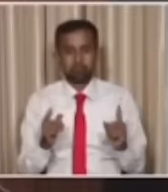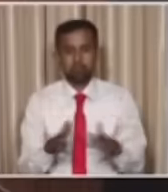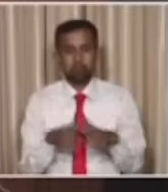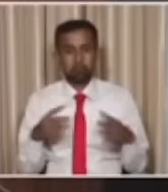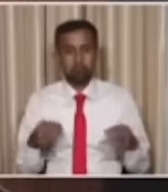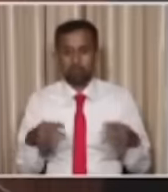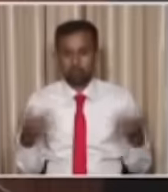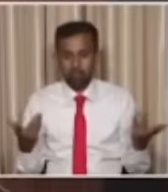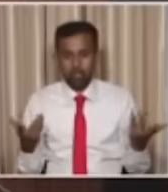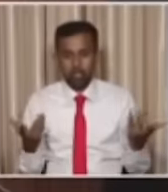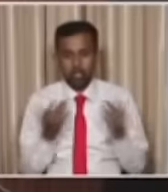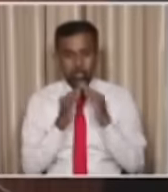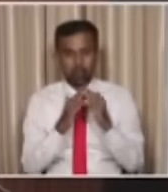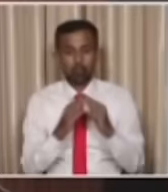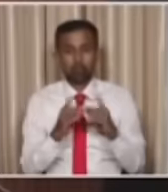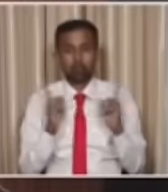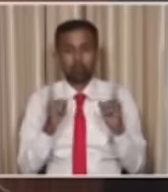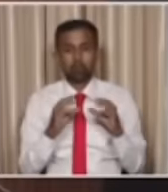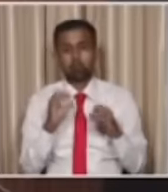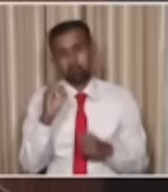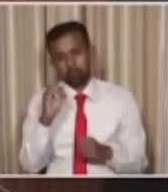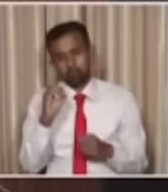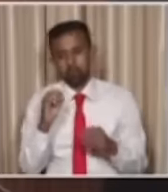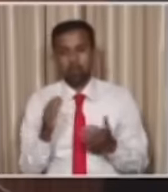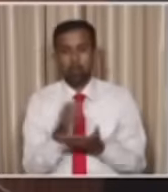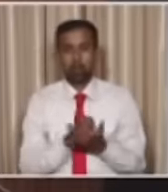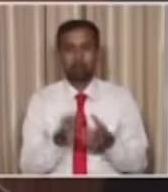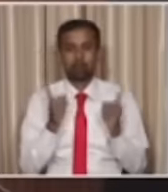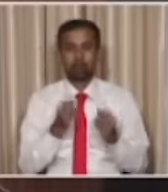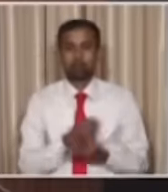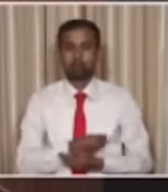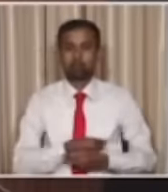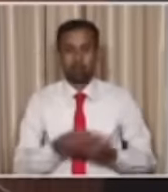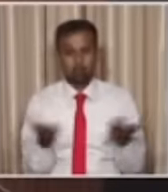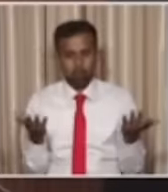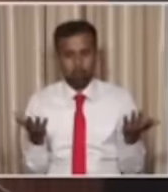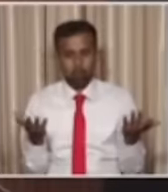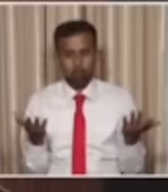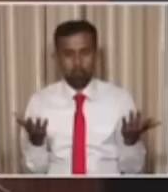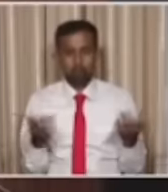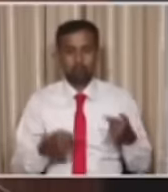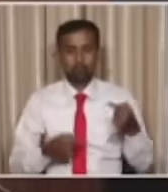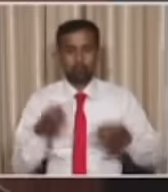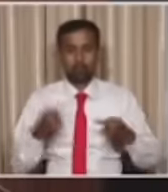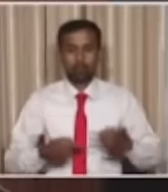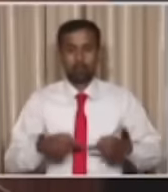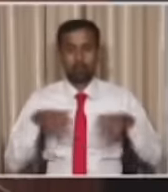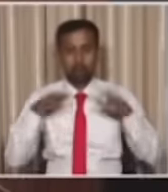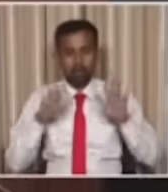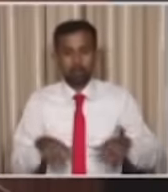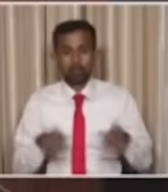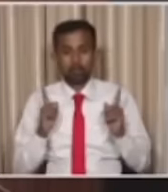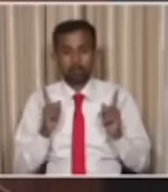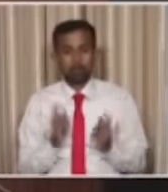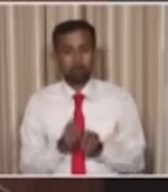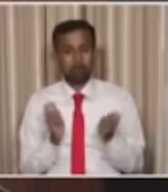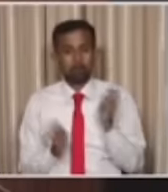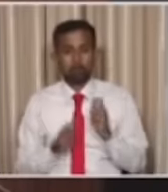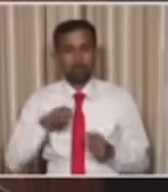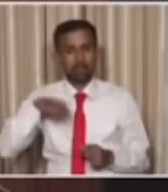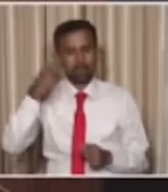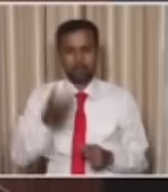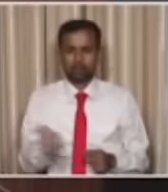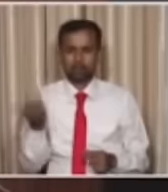උපකරණයක් නැහැ. පාසල් ක්‍රීඩා බිඳුවේ සමස්ත ක්‍රීඩා විනාශ වෙලා තියෙනවා. ඒක නිසා මේ විවාදයේ ප්‍රතිඵලය ක්‍රිකට් පාලක මණ්ඩලය හෙට යනවද නැද්ද